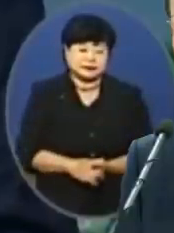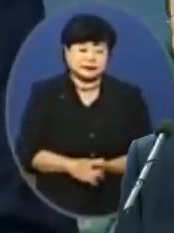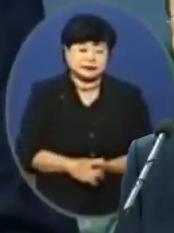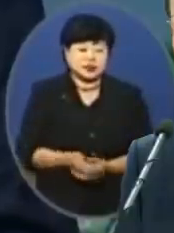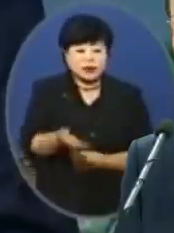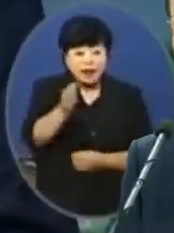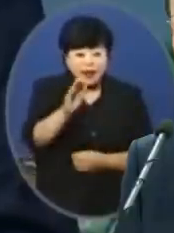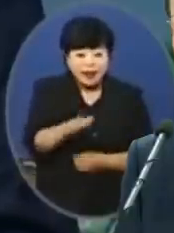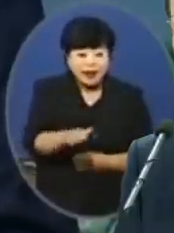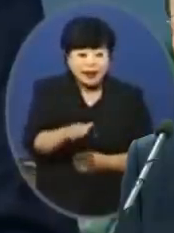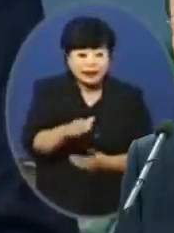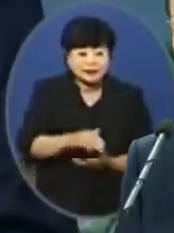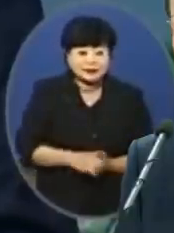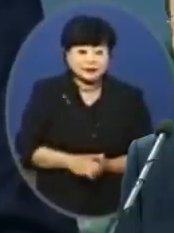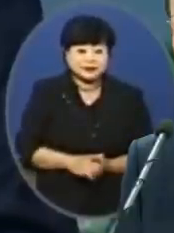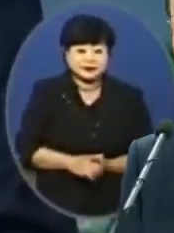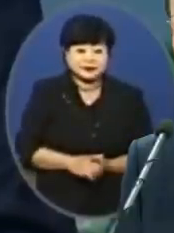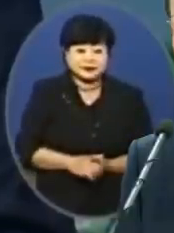그런데